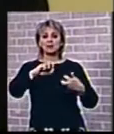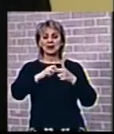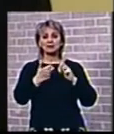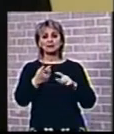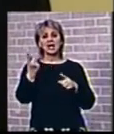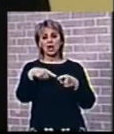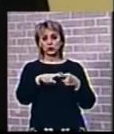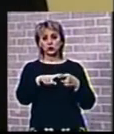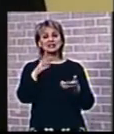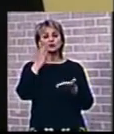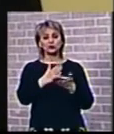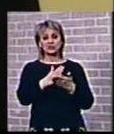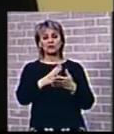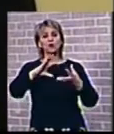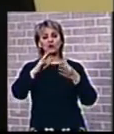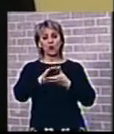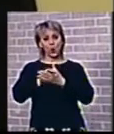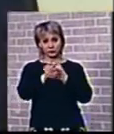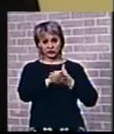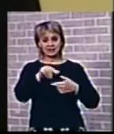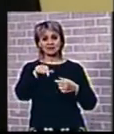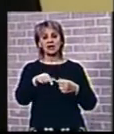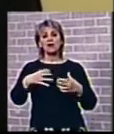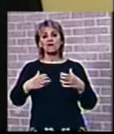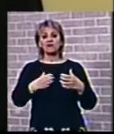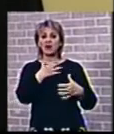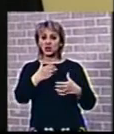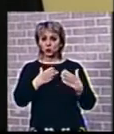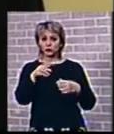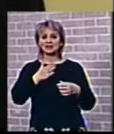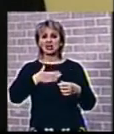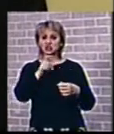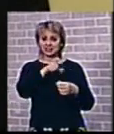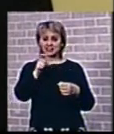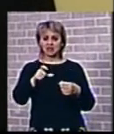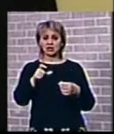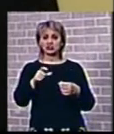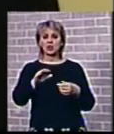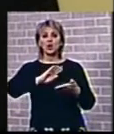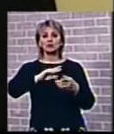проблемы, которые существуют в обществе, волнуют наших сограждан,